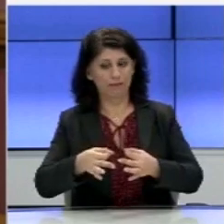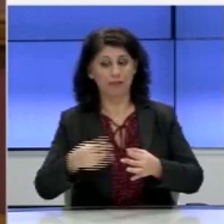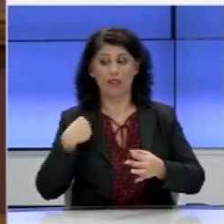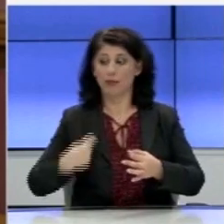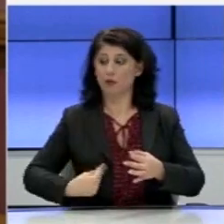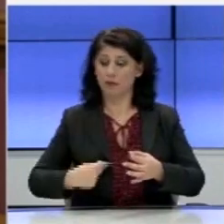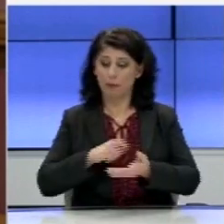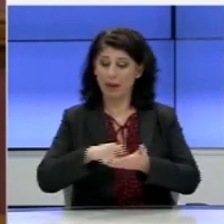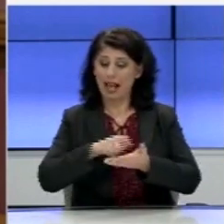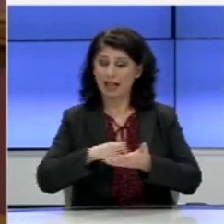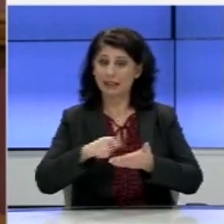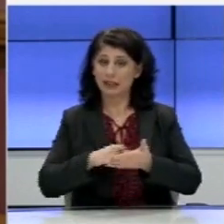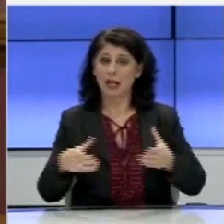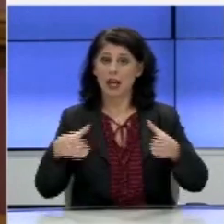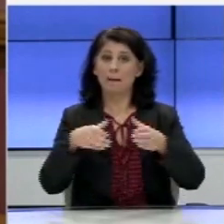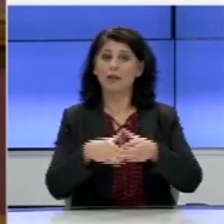δημοσιοποίησης των πρακτικών της Επιτροπής